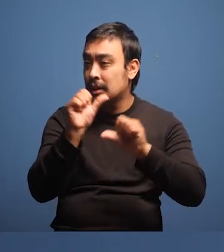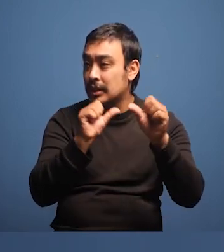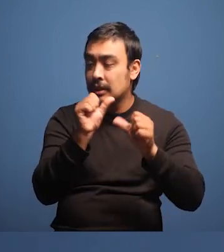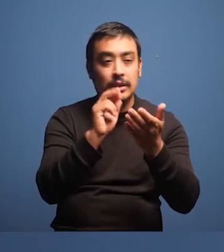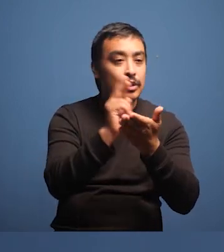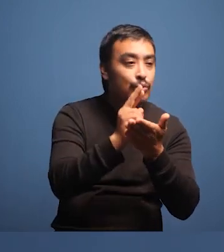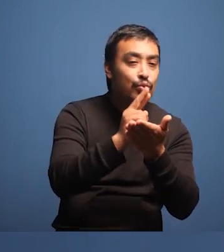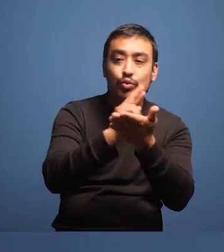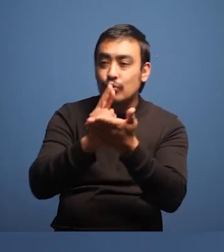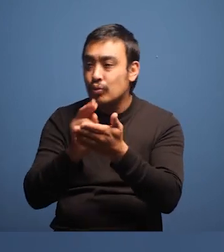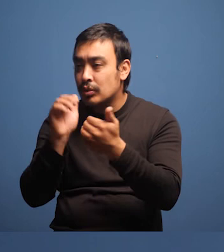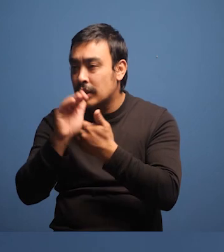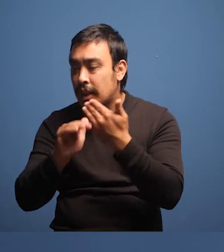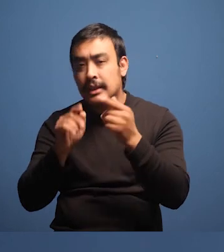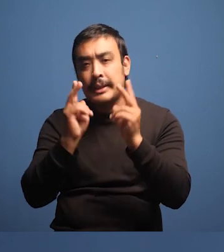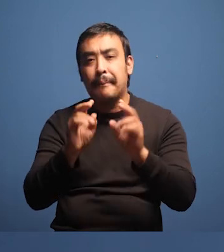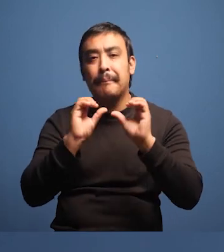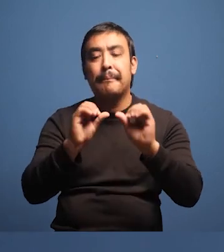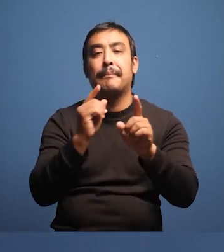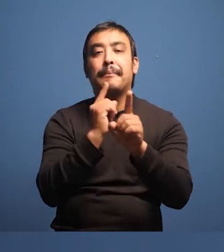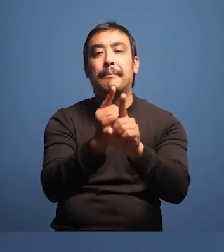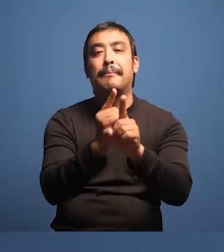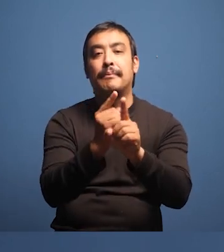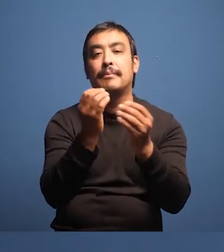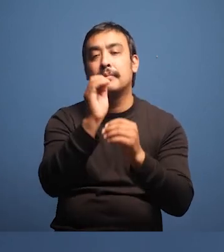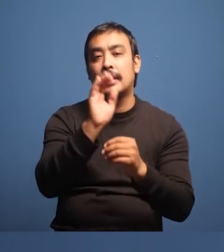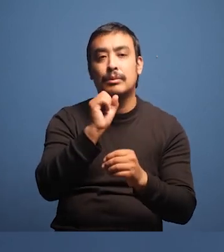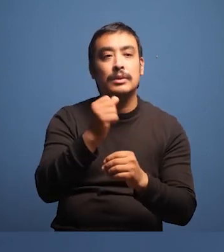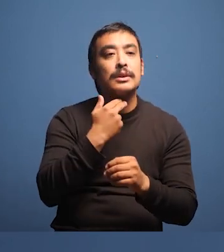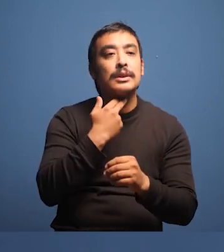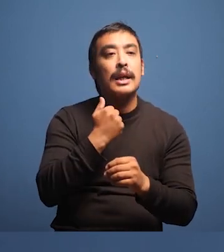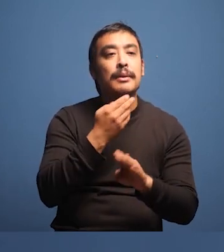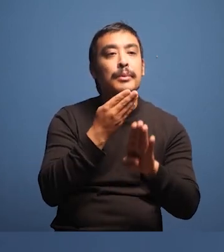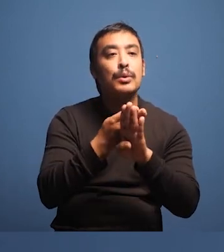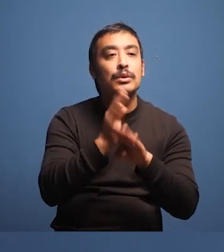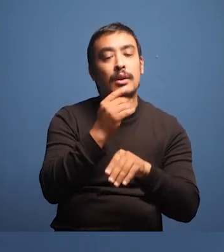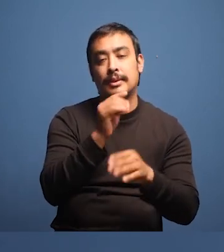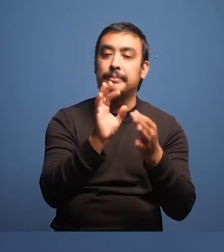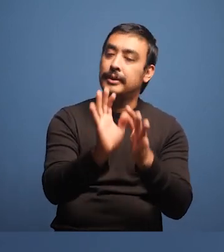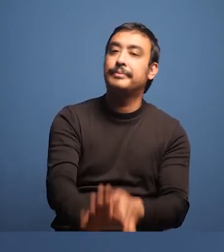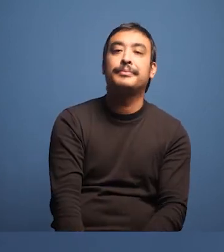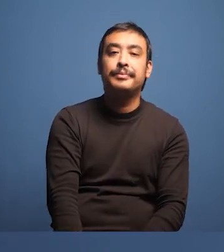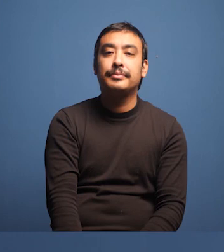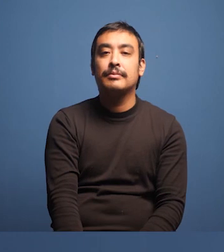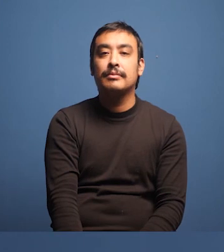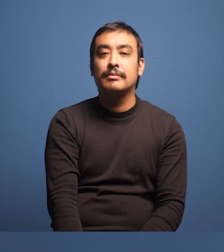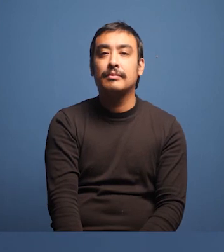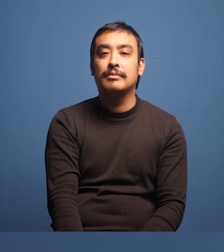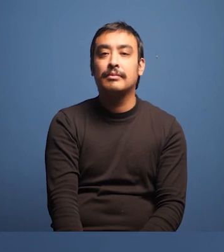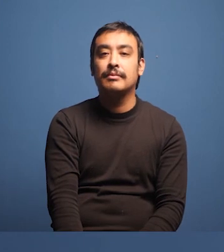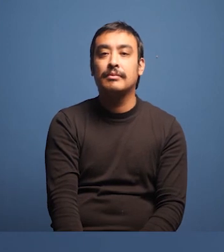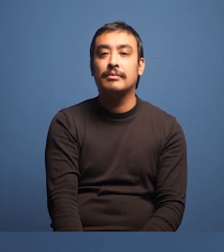सेक्सटिङ हुँदा पनि तपाईँले त्यही प्रोसिडरलाई चाहिँ फलो गर्न सक्नुहुन्छ, यदि त्यो चाहिँ तपाईँको चोइसको अगेन्स्टमा भइरहेछ भने। सो यहाँ पारस गुरुङजीको चाहिँ